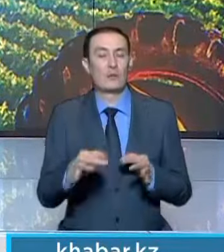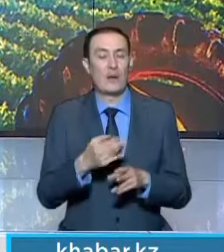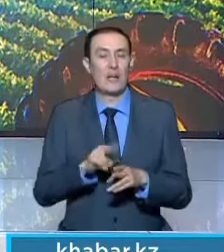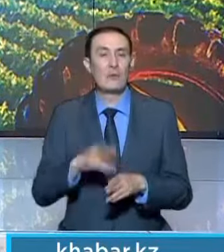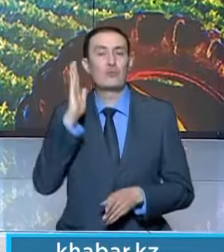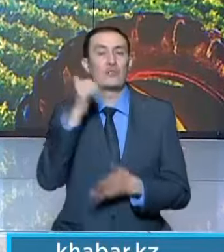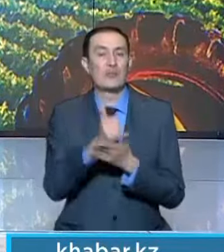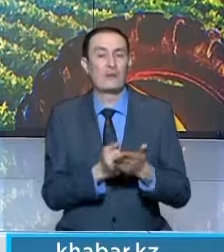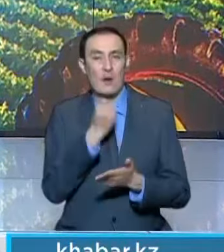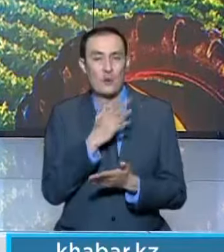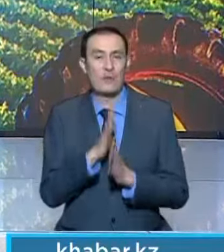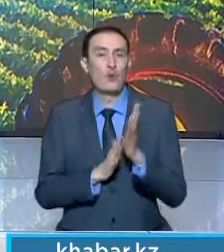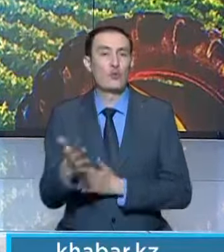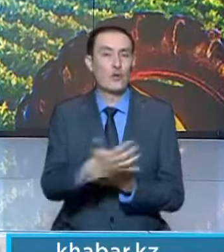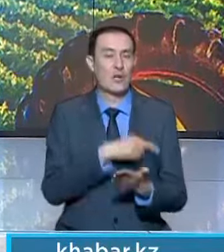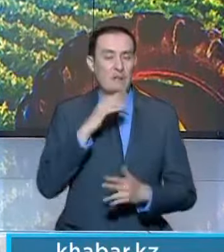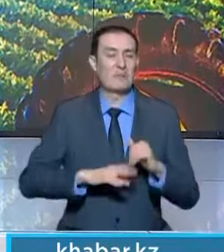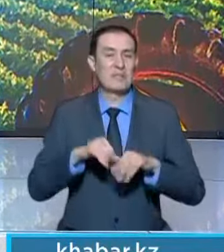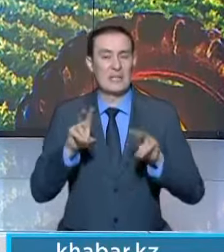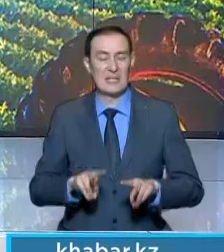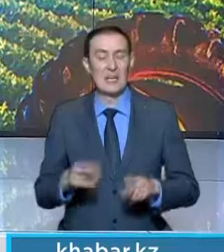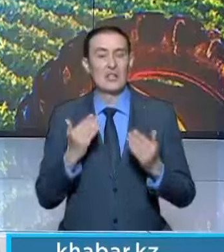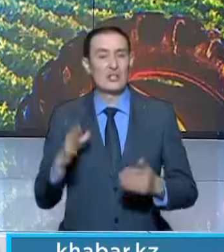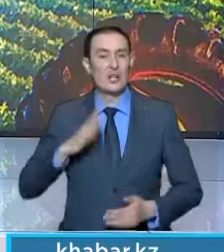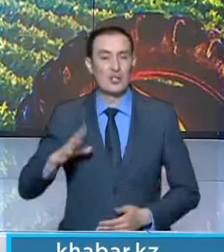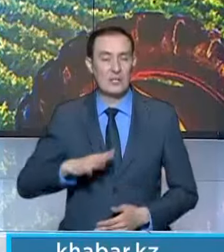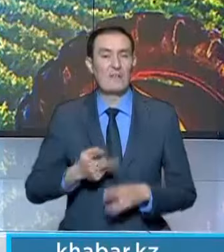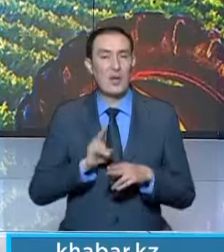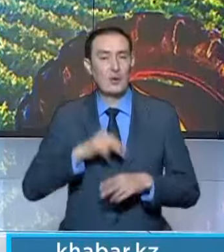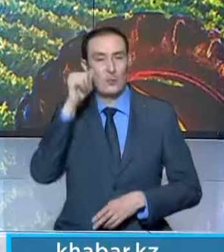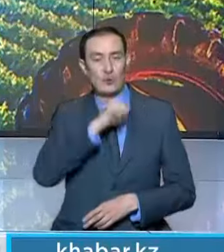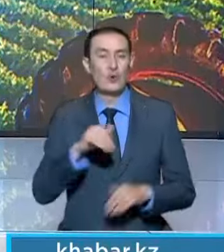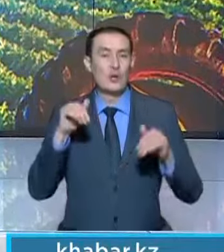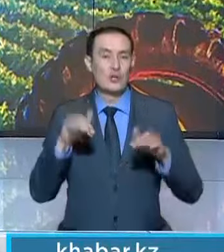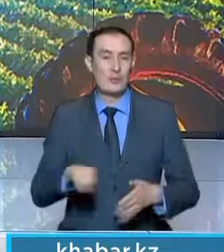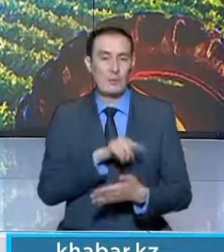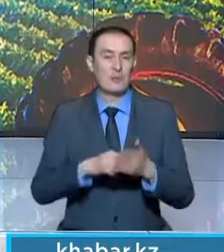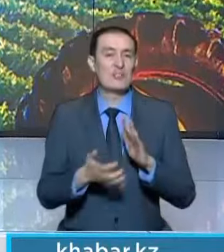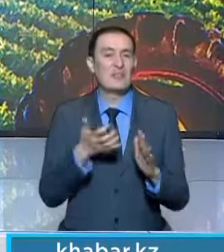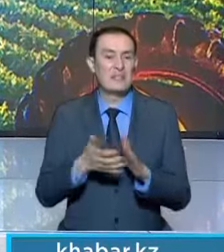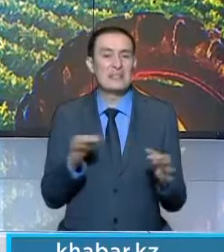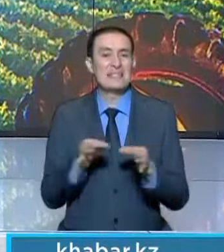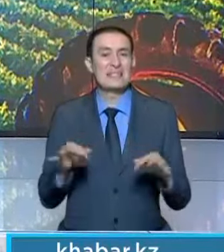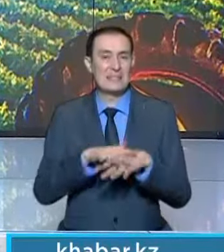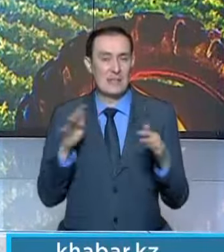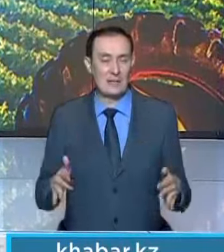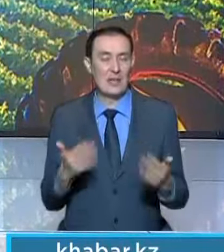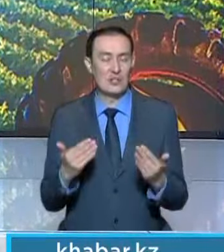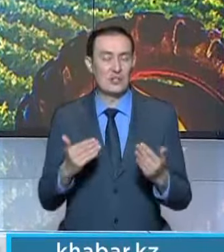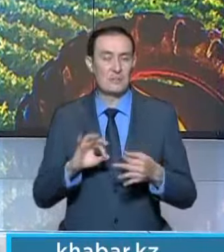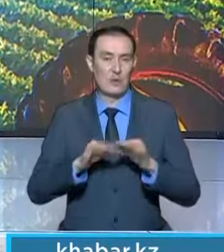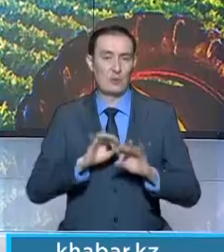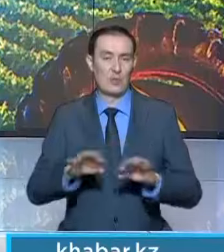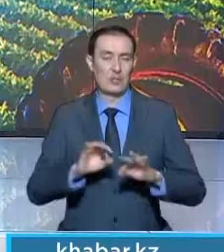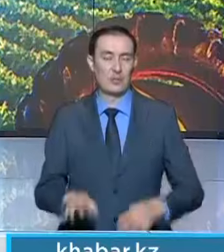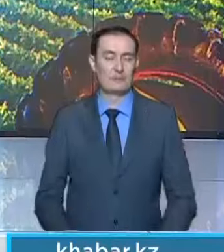залог будущего хорошего урожая, отмечают специалисты. В регионе ожидают, что в этом году решится и проблема с дефицитом сена. Подробности у Анель